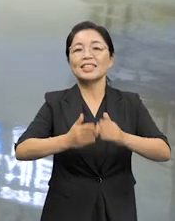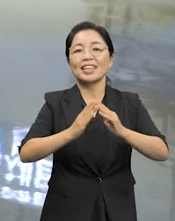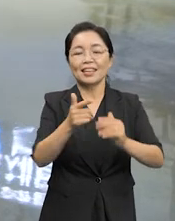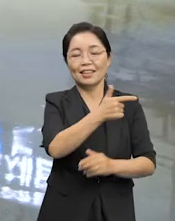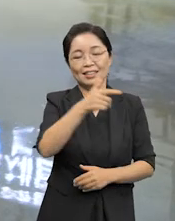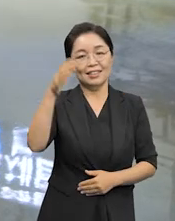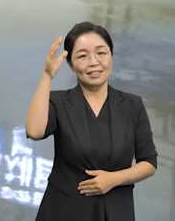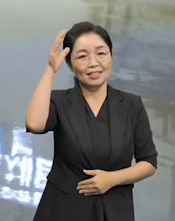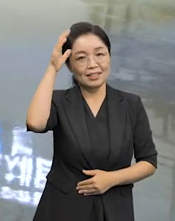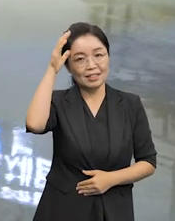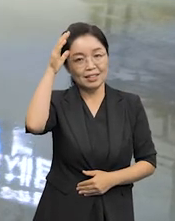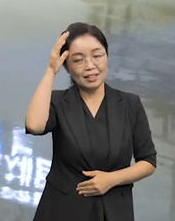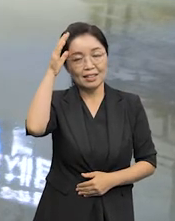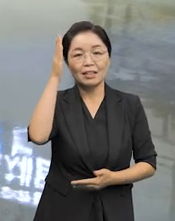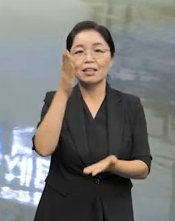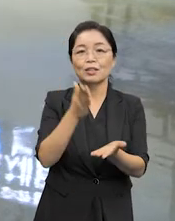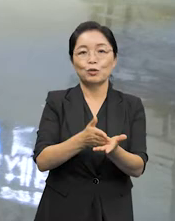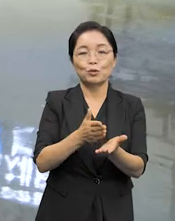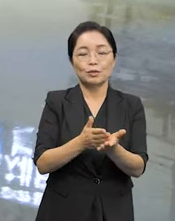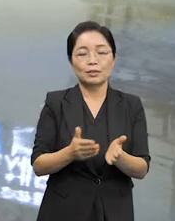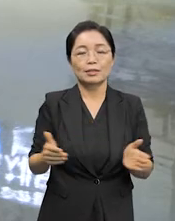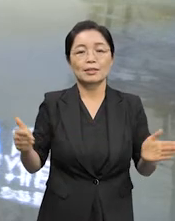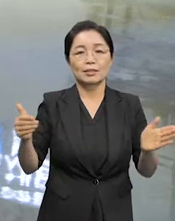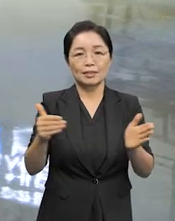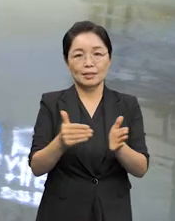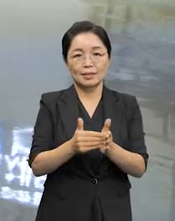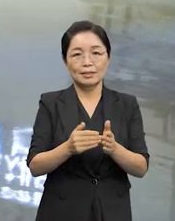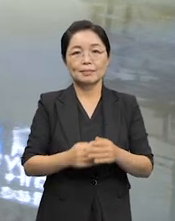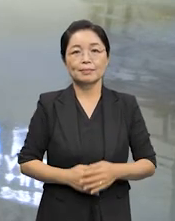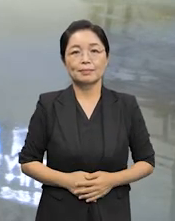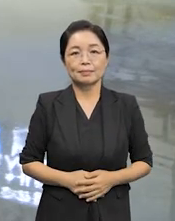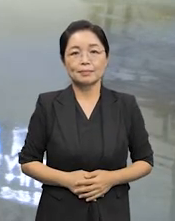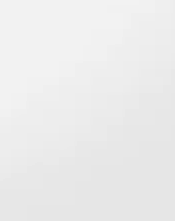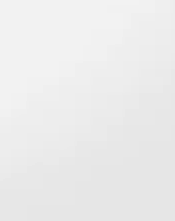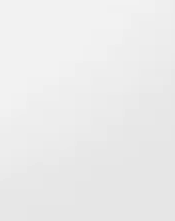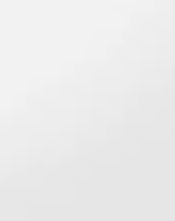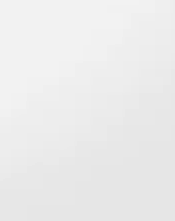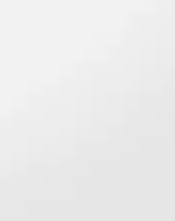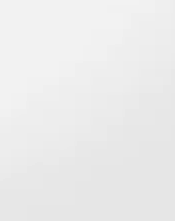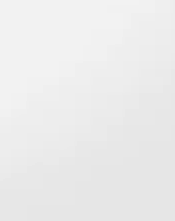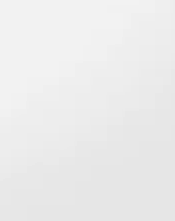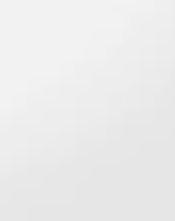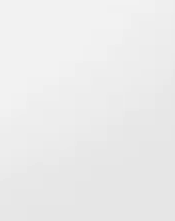바라봅니다. 내일이 빛나는 기회 도시에서 헬로 광주 정재현입니다.